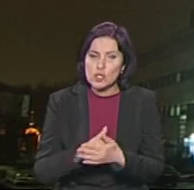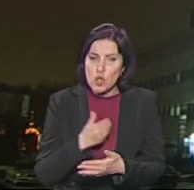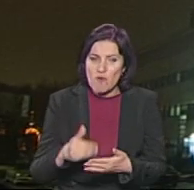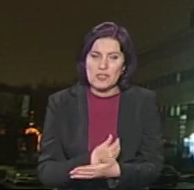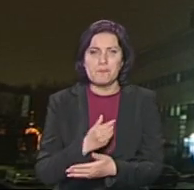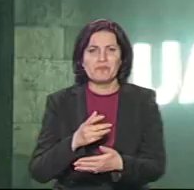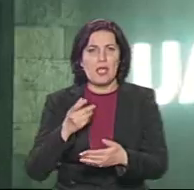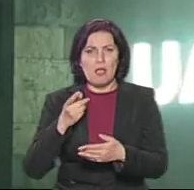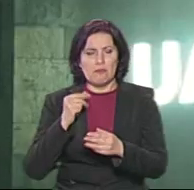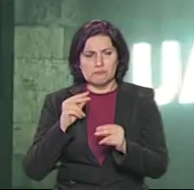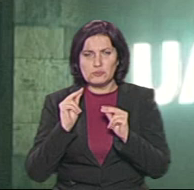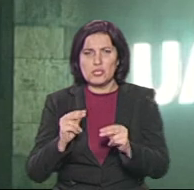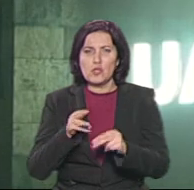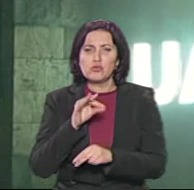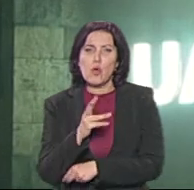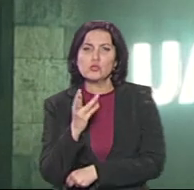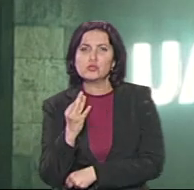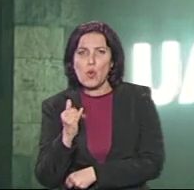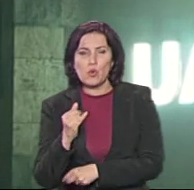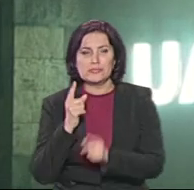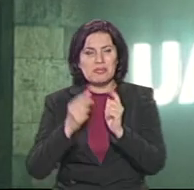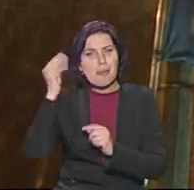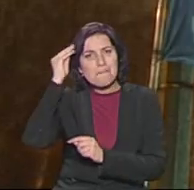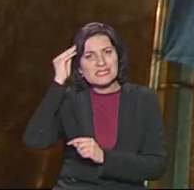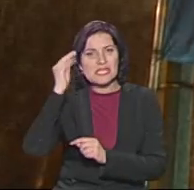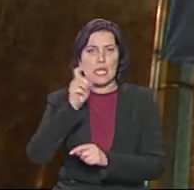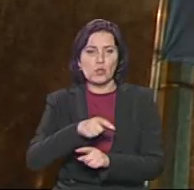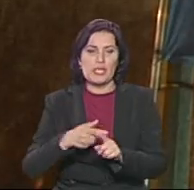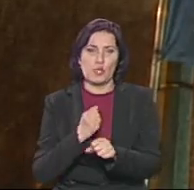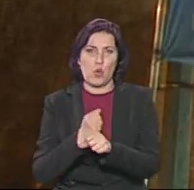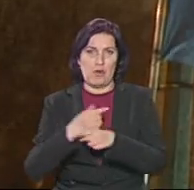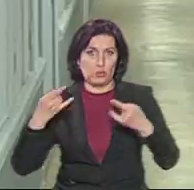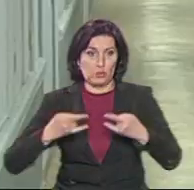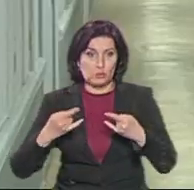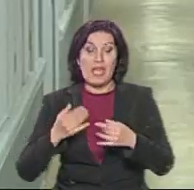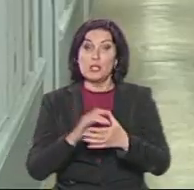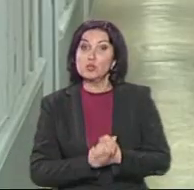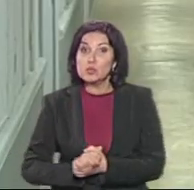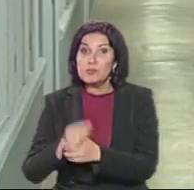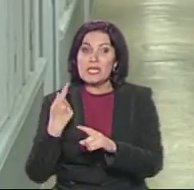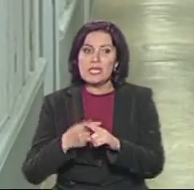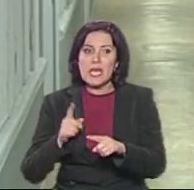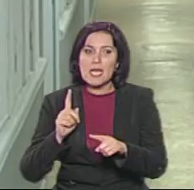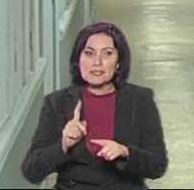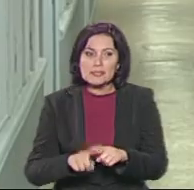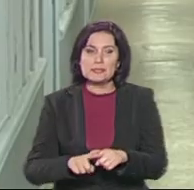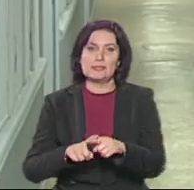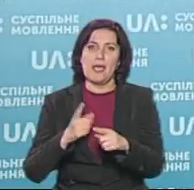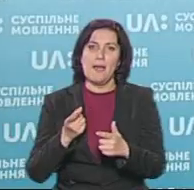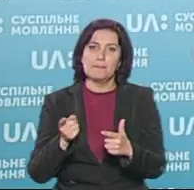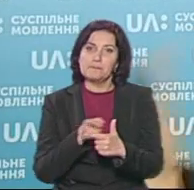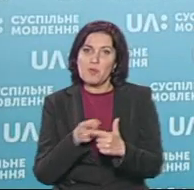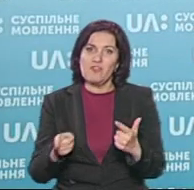незаангажоване політичне ток-шоу, зміну мислення людей, які роблять Суспільне. І передусім Суспільне – це про баланс між цікавим та